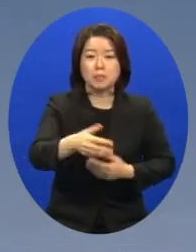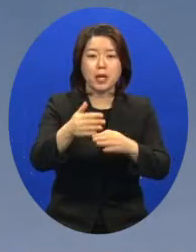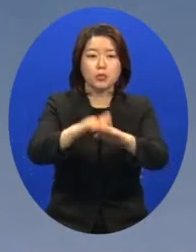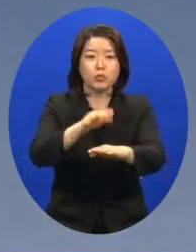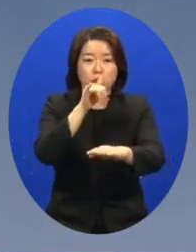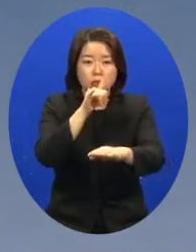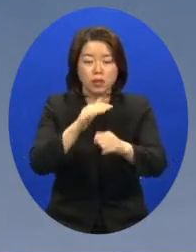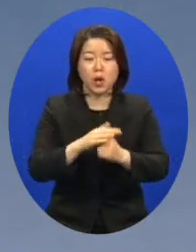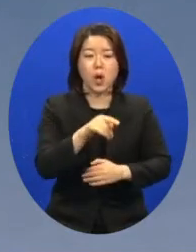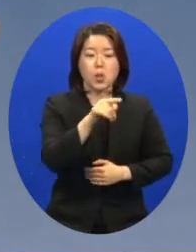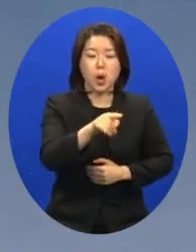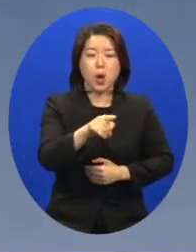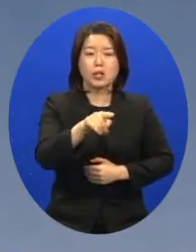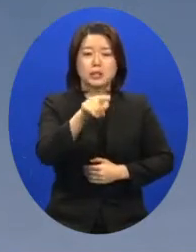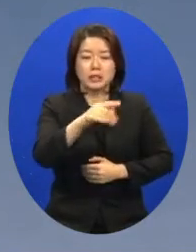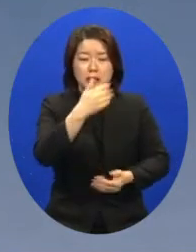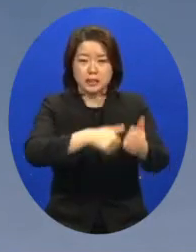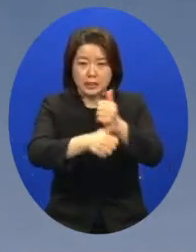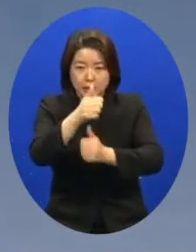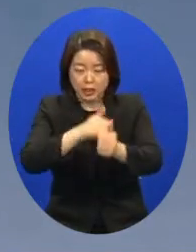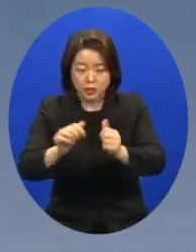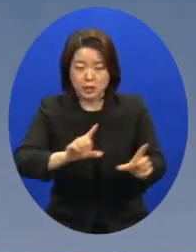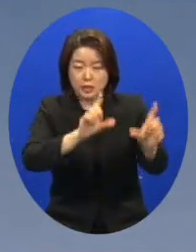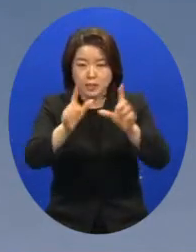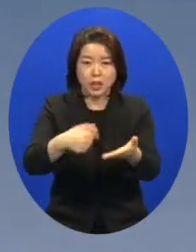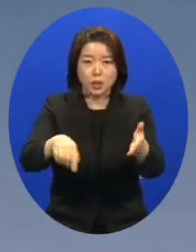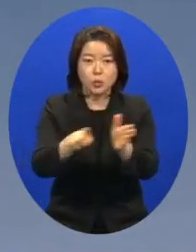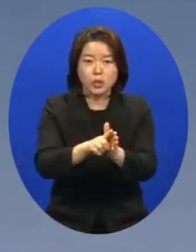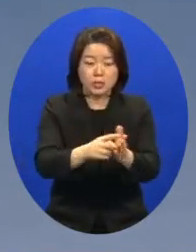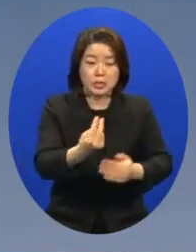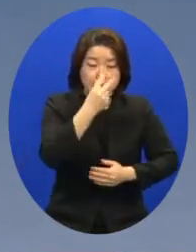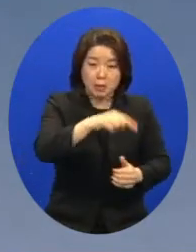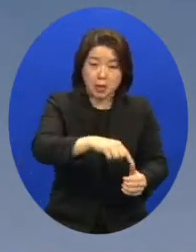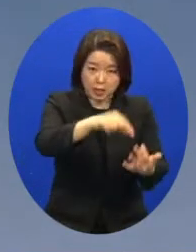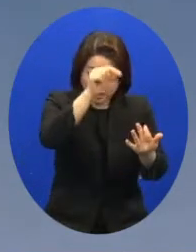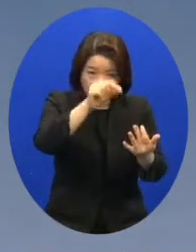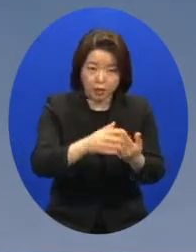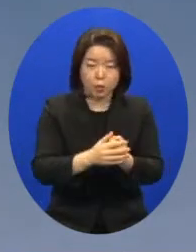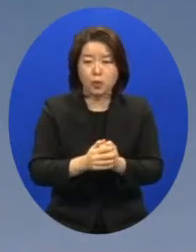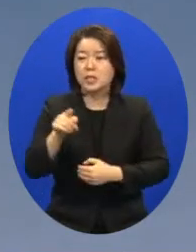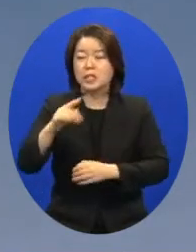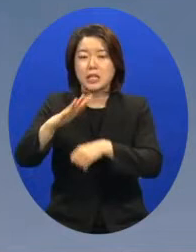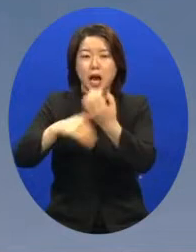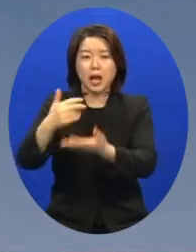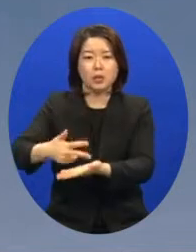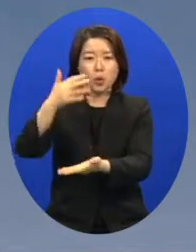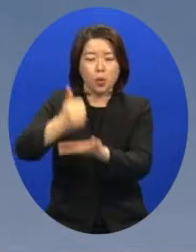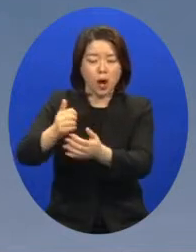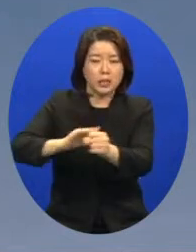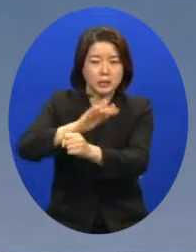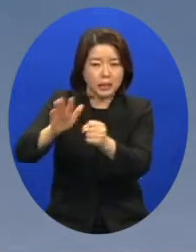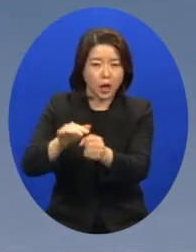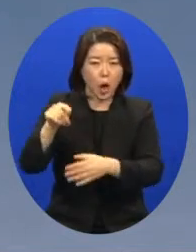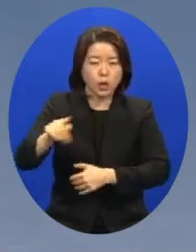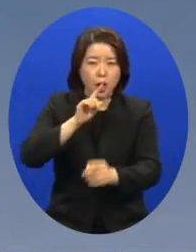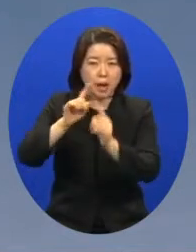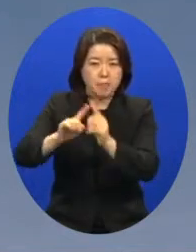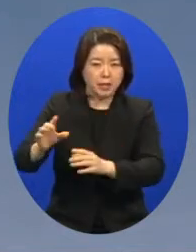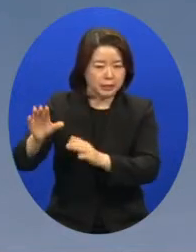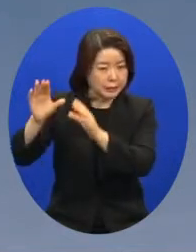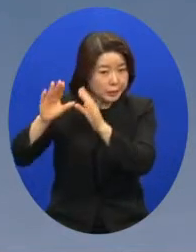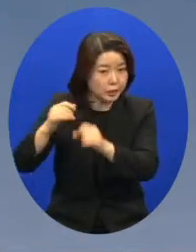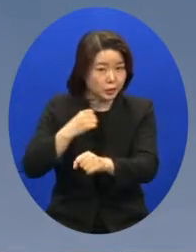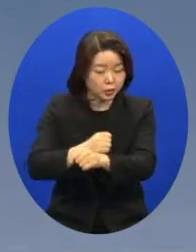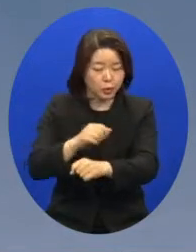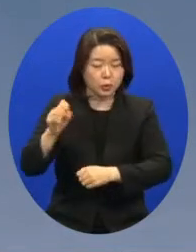너와 네 자손이 살기 위하여 생명을 택하고 내 하나님 여호와를 사랑하고 그의 말씀을 청조